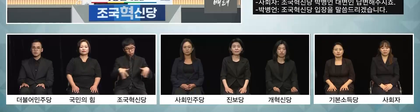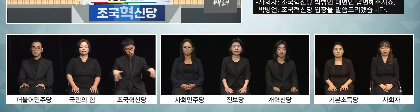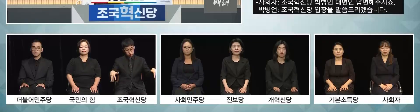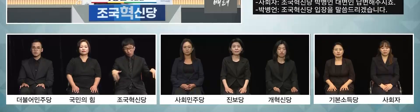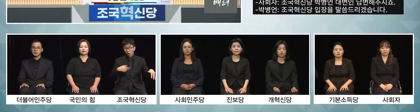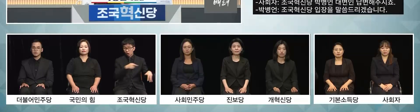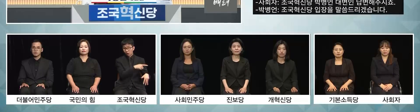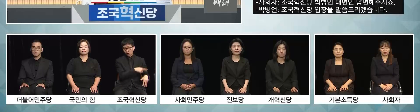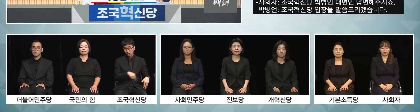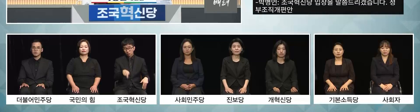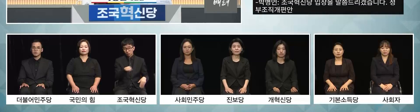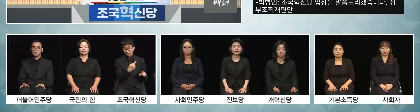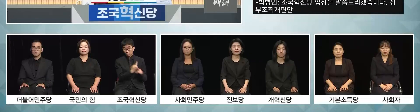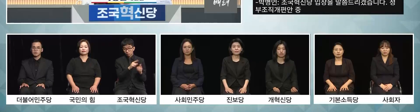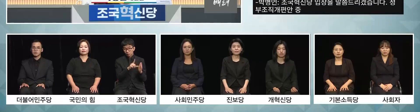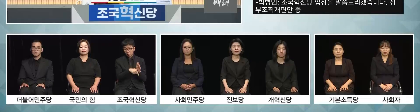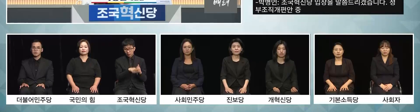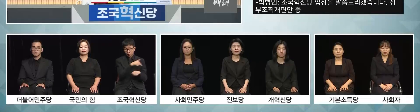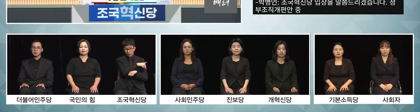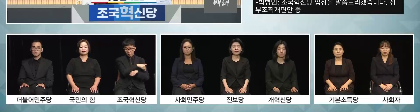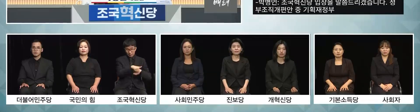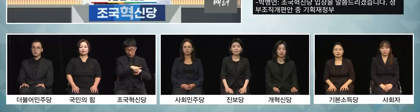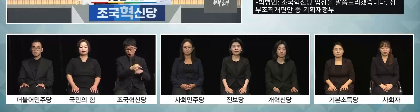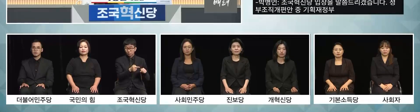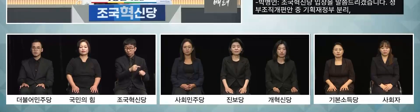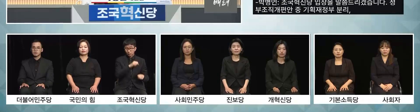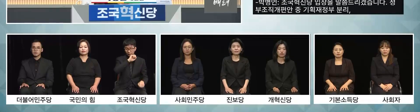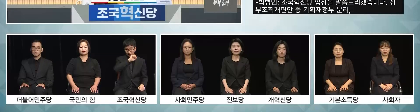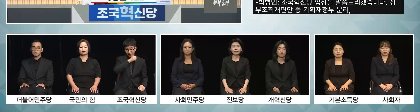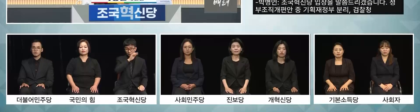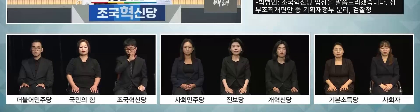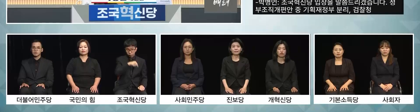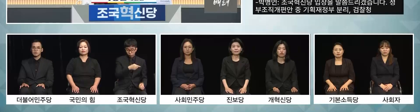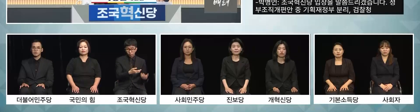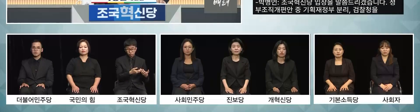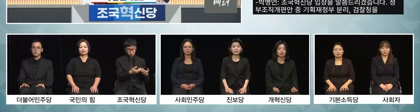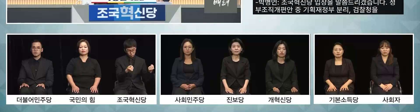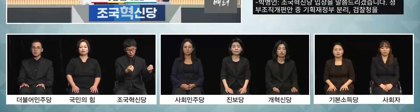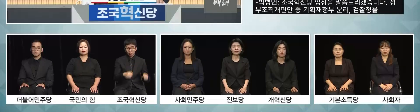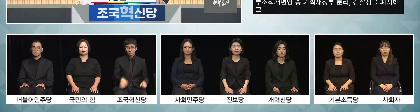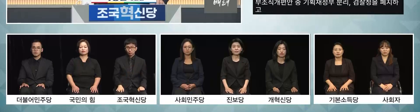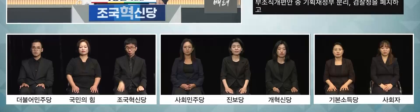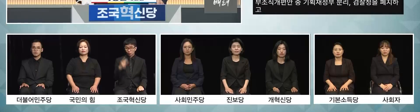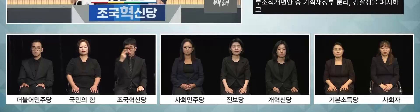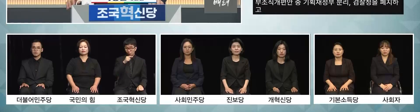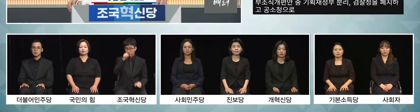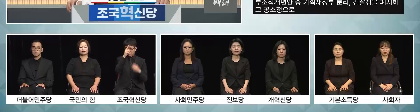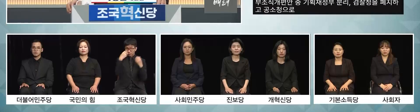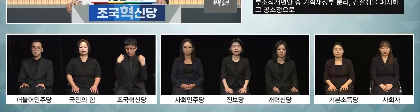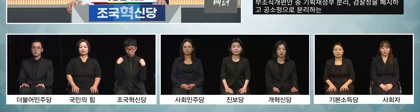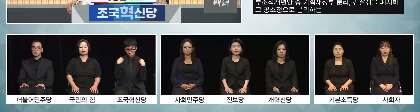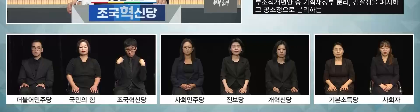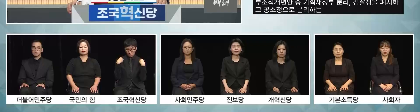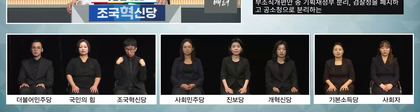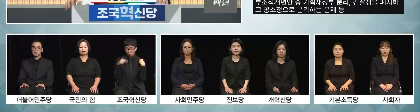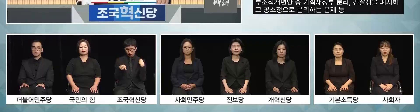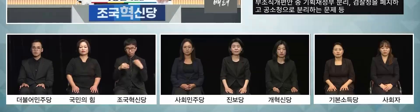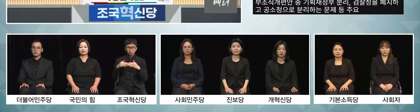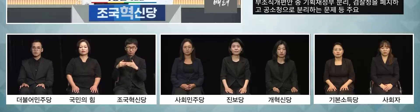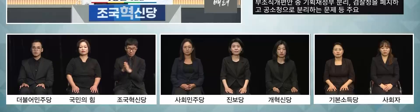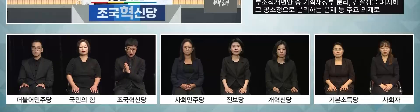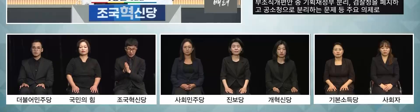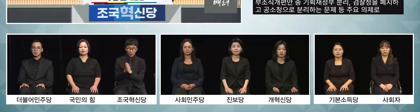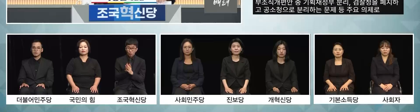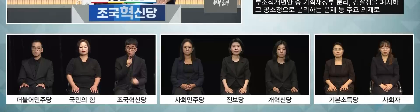대한 일종의 분리, 그리고 검찰청을 폐지하고 공소청으로 이제 분리하는 문제 등이 주요 의제로 다루어지고